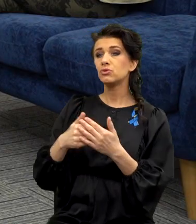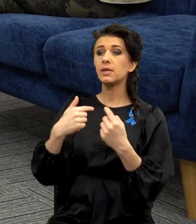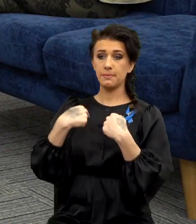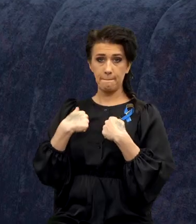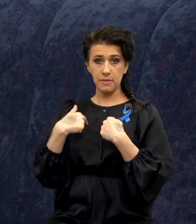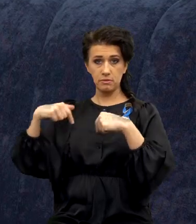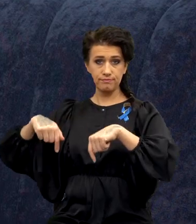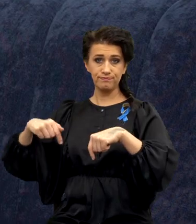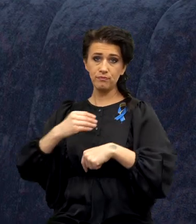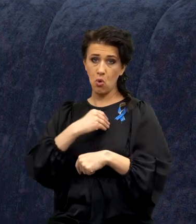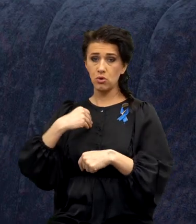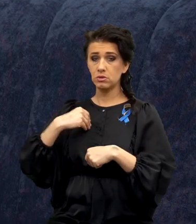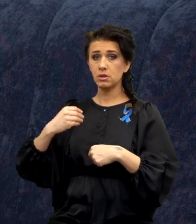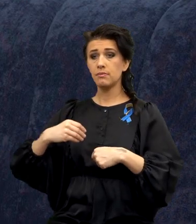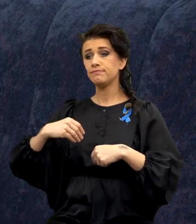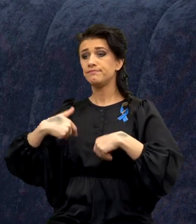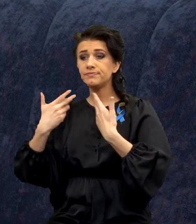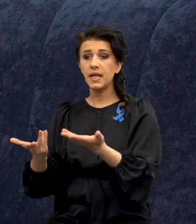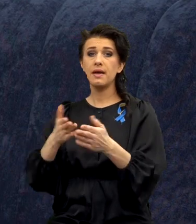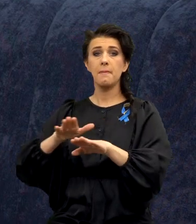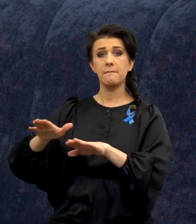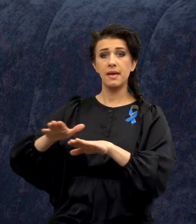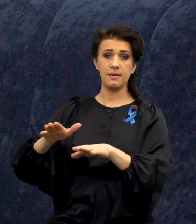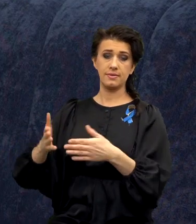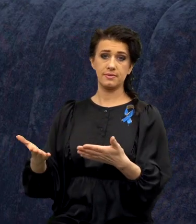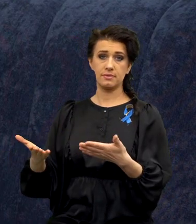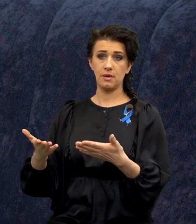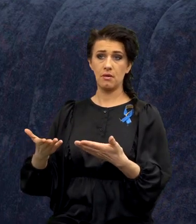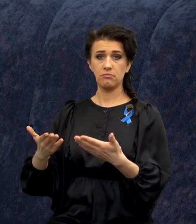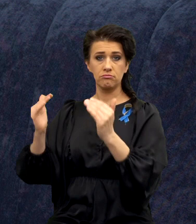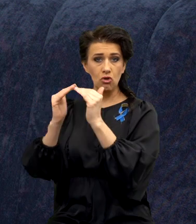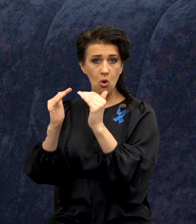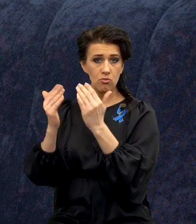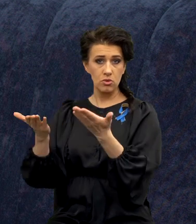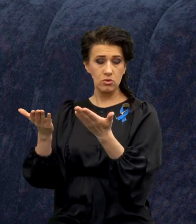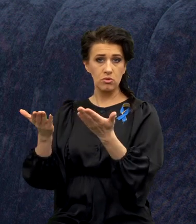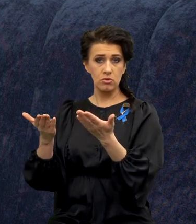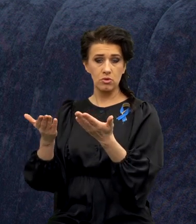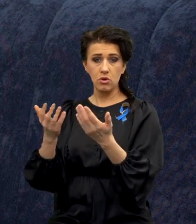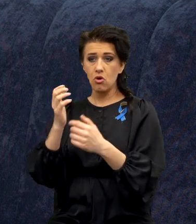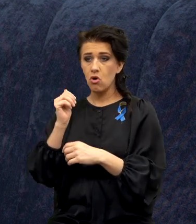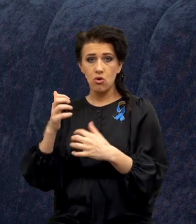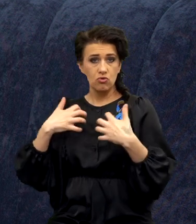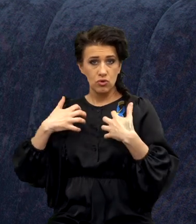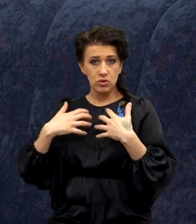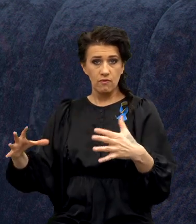się da, włączyć naszych gości w rutynę naszego życia. Dzieci włączyć w